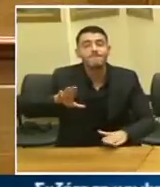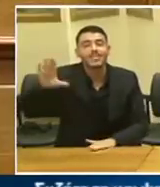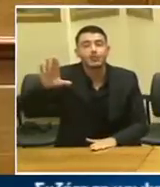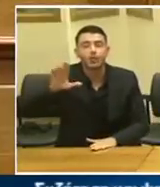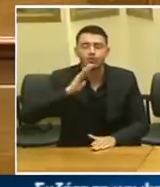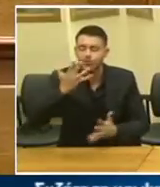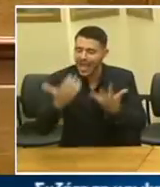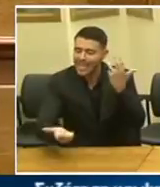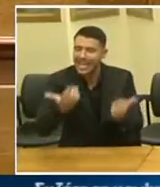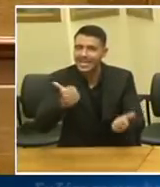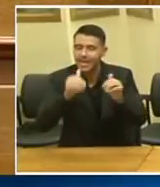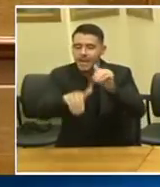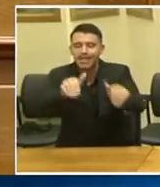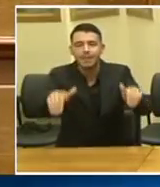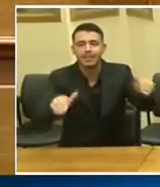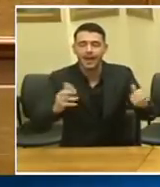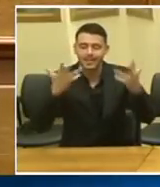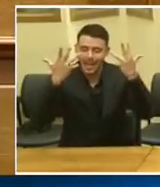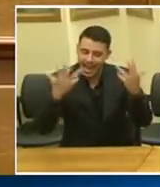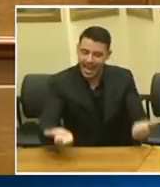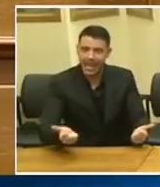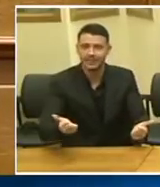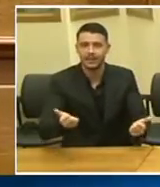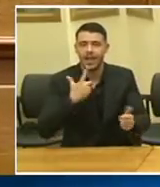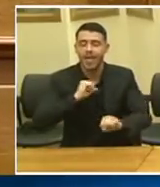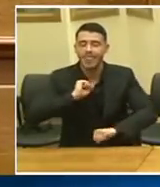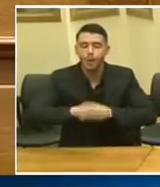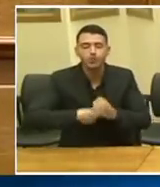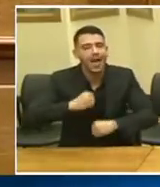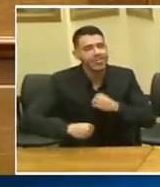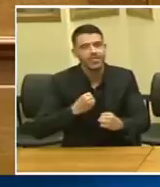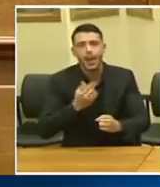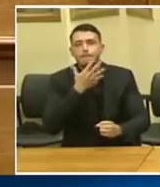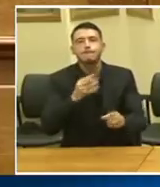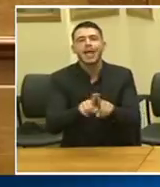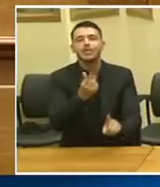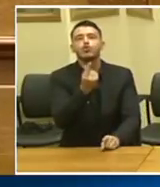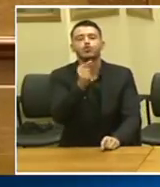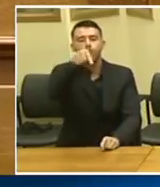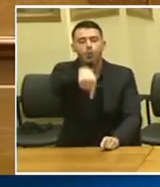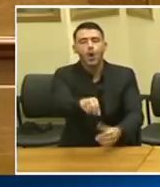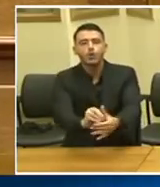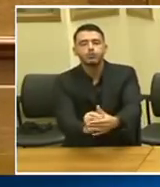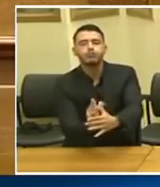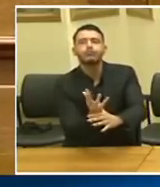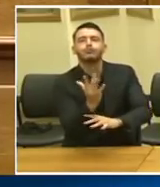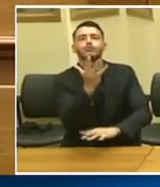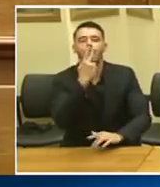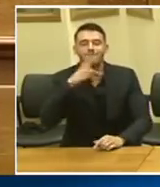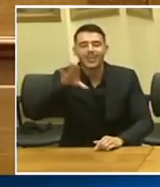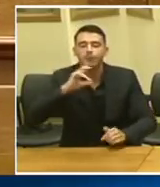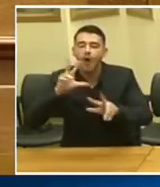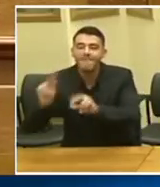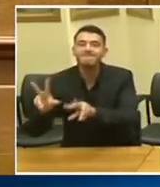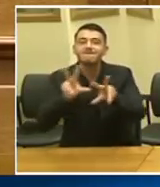υπάρχουν λαϊκά ξεσπάσματα, παντού θα επιδιώκει να πάει να ρίξει το σπόρο του. Το ερώτημα είναι αν θα βρεθούν πολιτικές δυνάμεις να τον